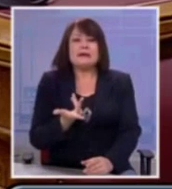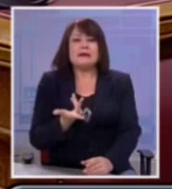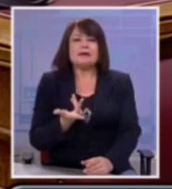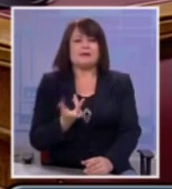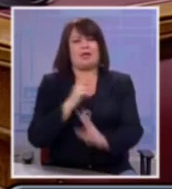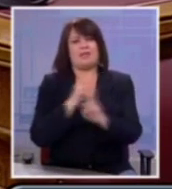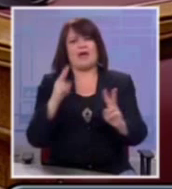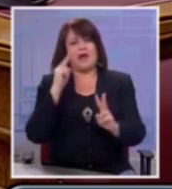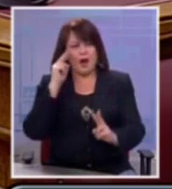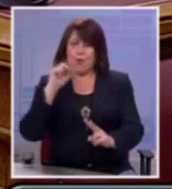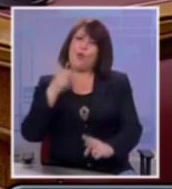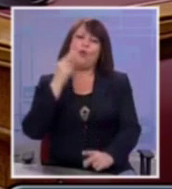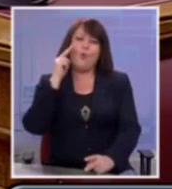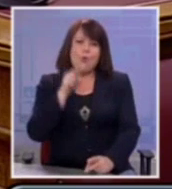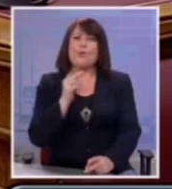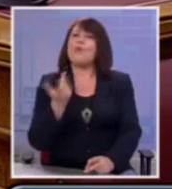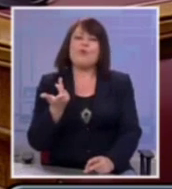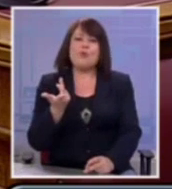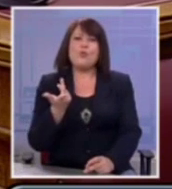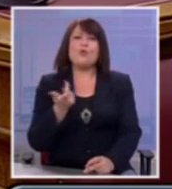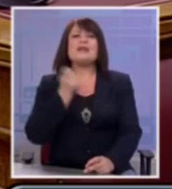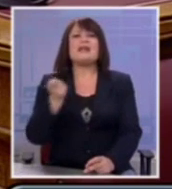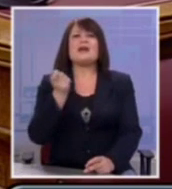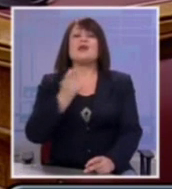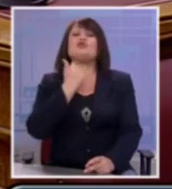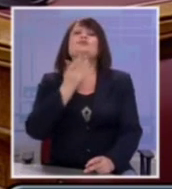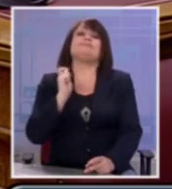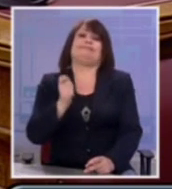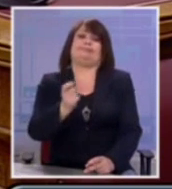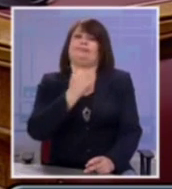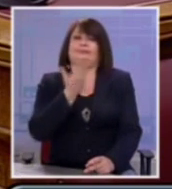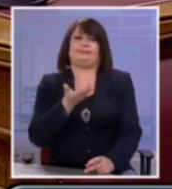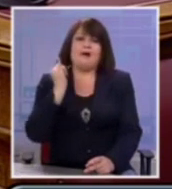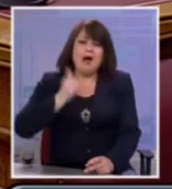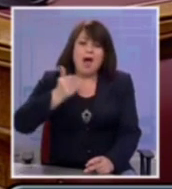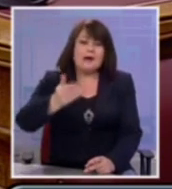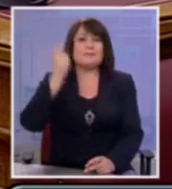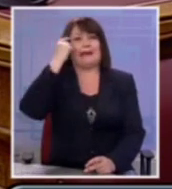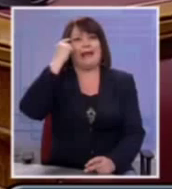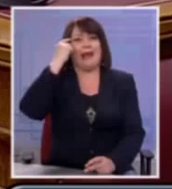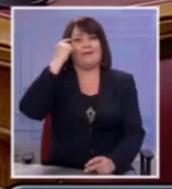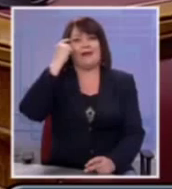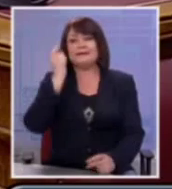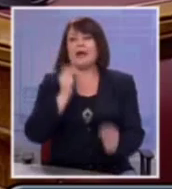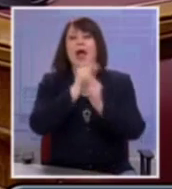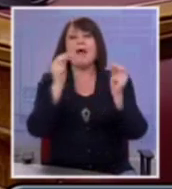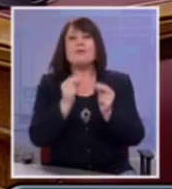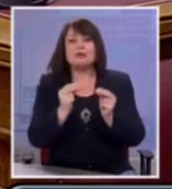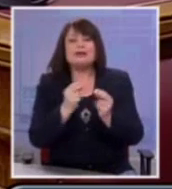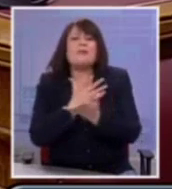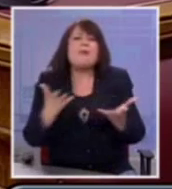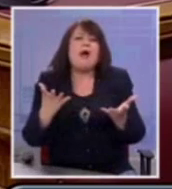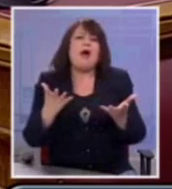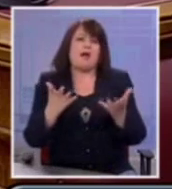έγινε σαφές σε όλους ότι το χρέος δεν ήταν βιώσιμο, με μεγάλη καθυστέρηση, και αυτό είχε τεράστιες συνέπειες για